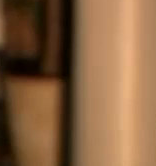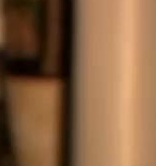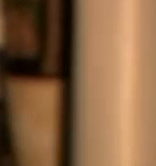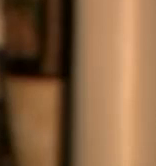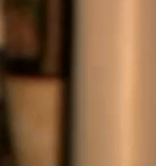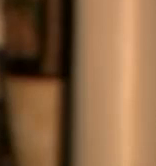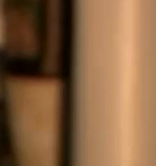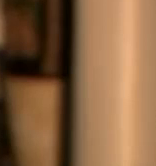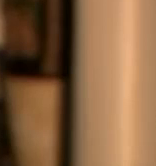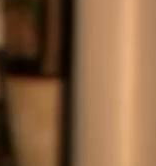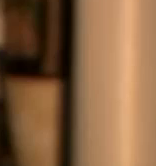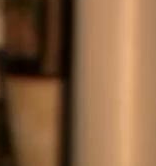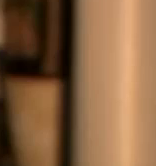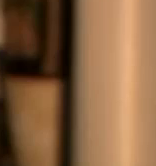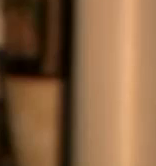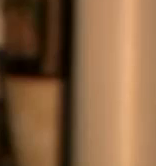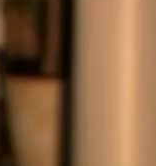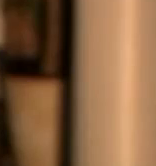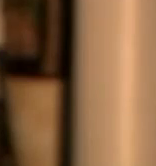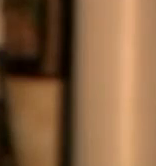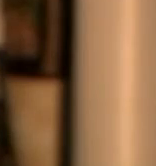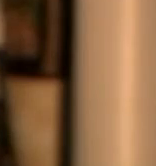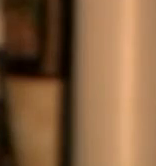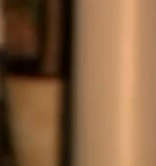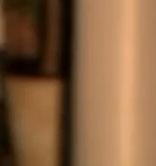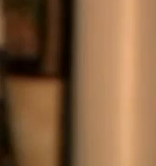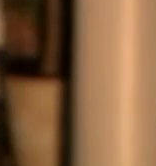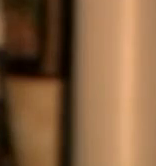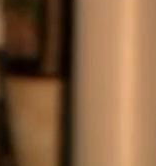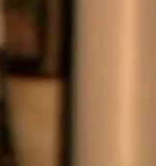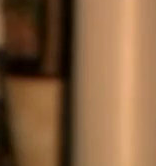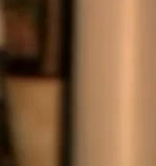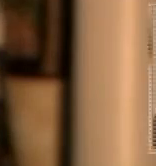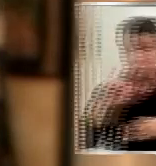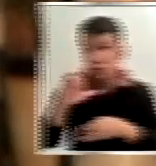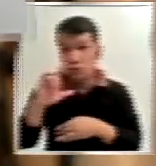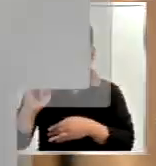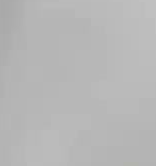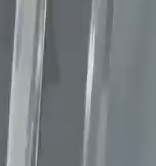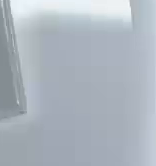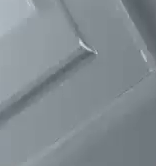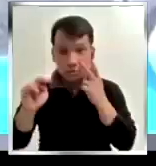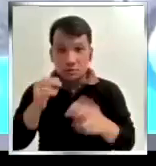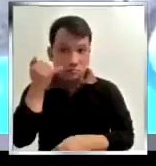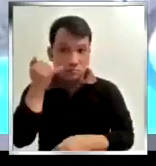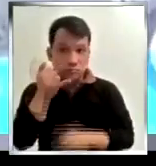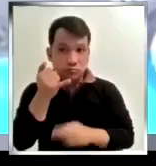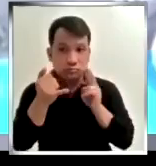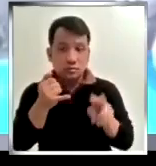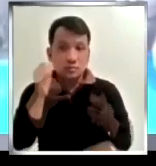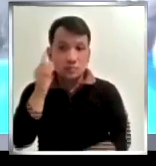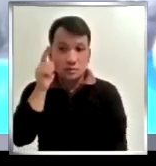Norte. Yan at ilang pang hulikam na disgrasya, tinutukan ni Leigh Alves.